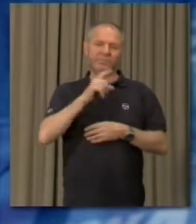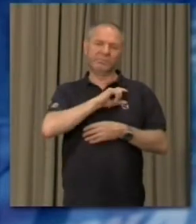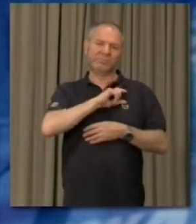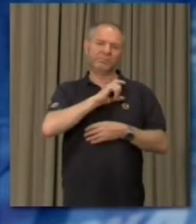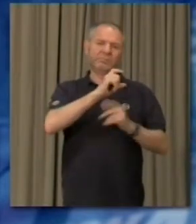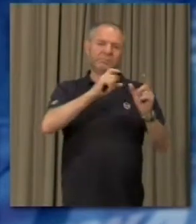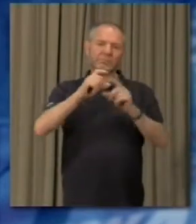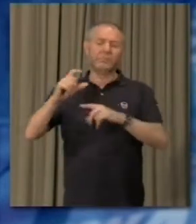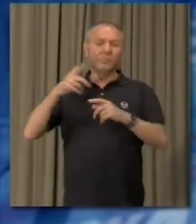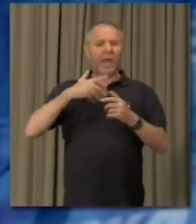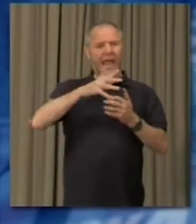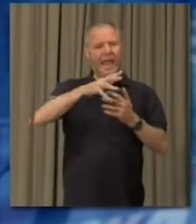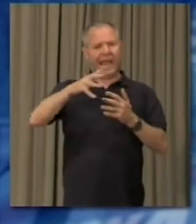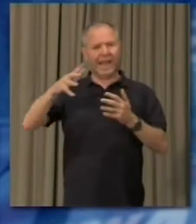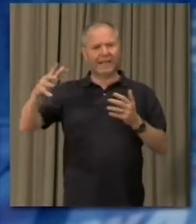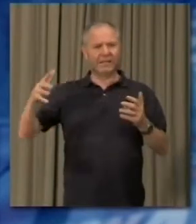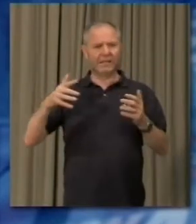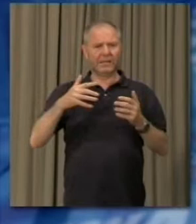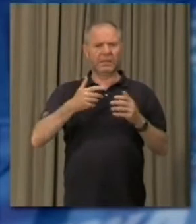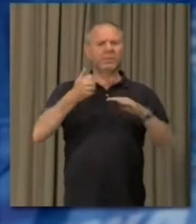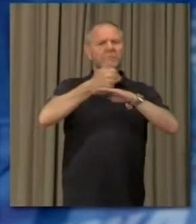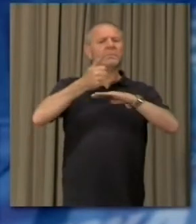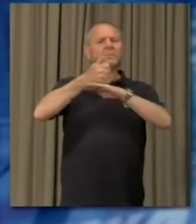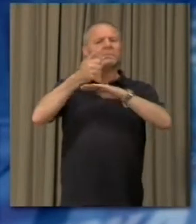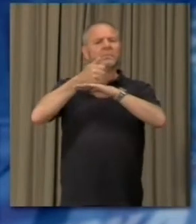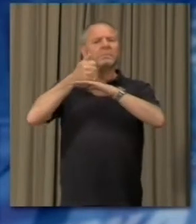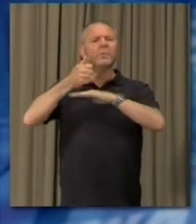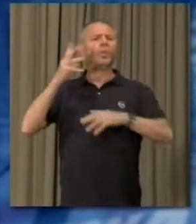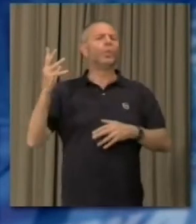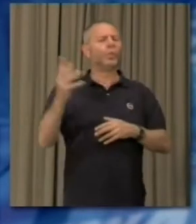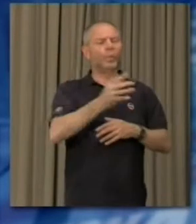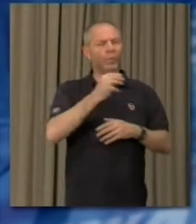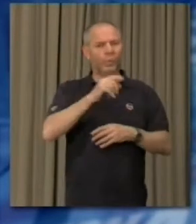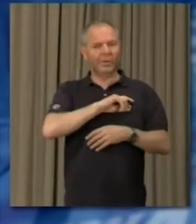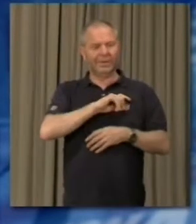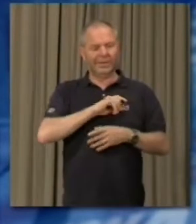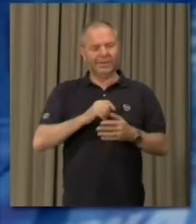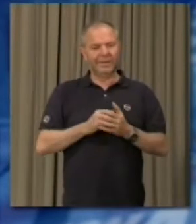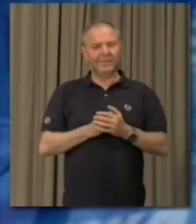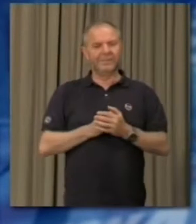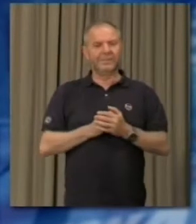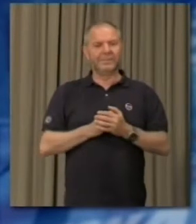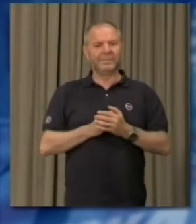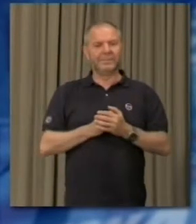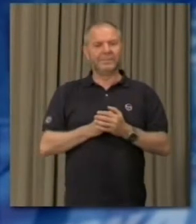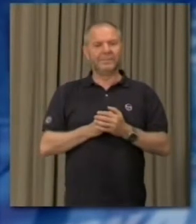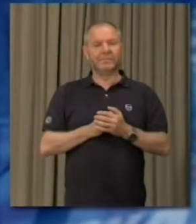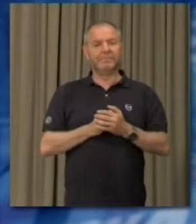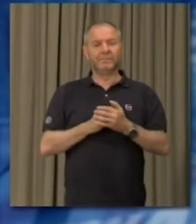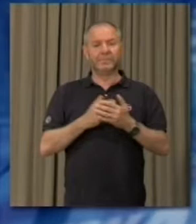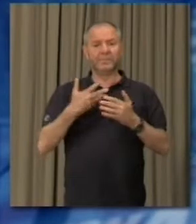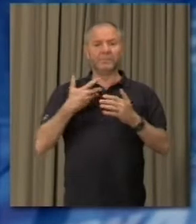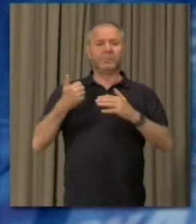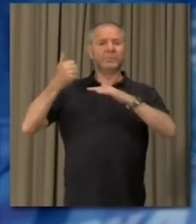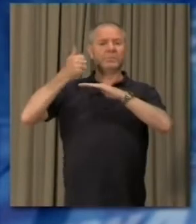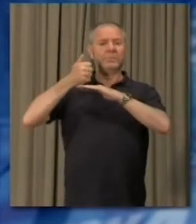il sovrintendente Michele De Fonzo, l'assistente capo Maurizio Pisola e gli assistenti Igor Modarelli, Adriano Peluso e Nicola Giannini, il